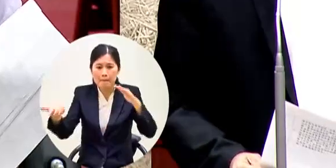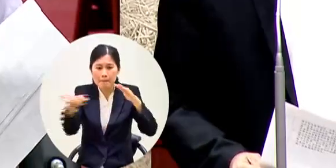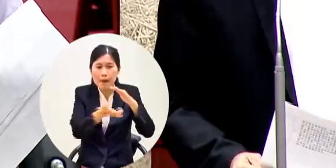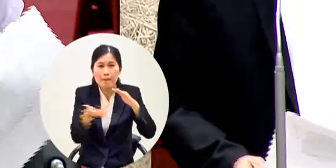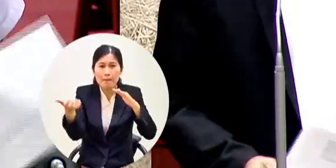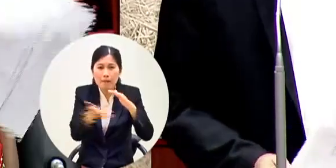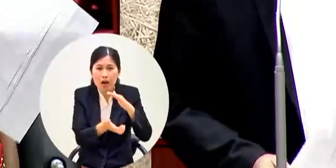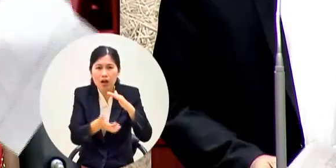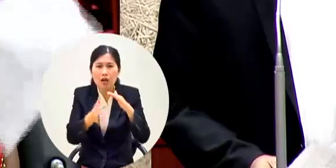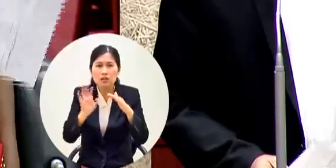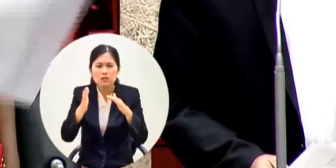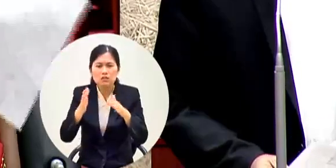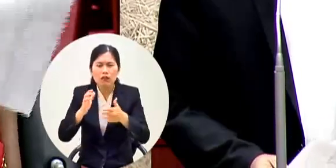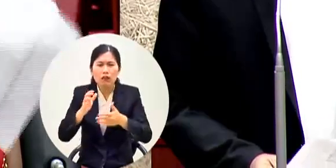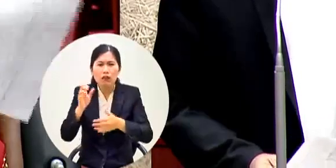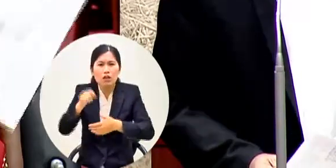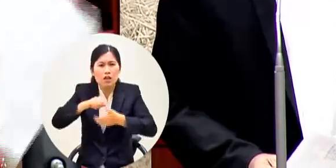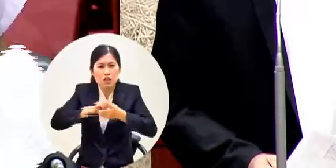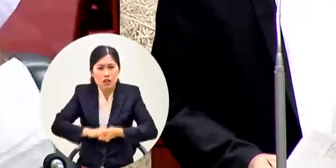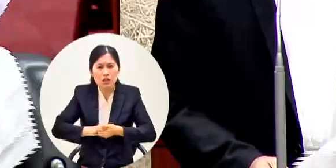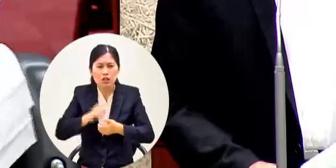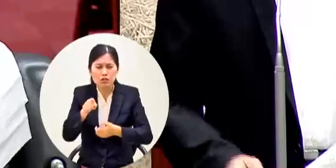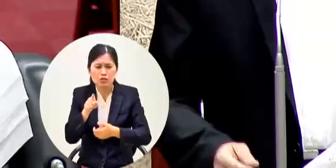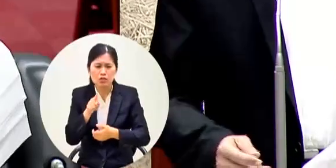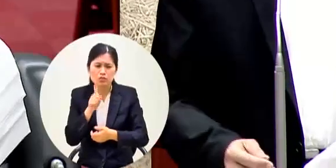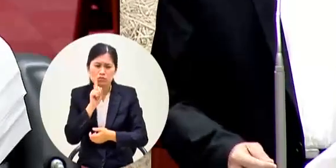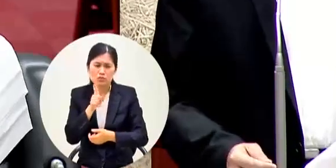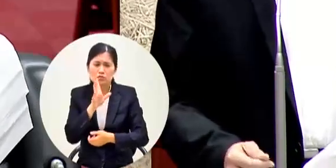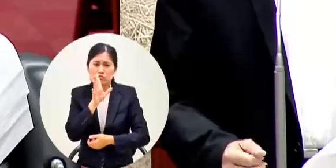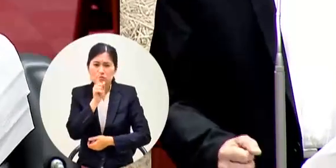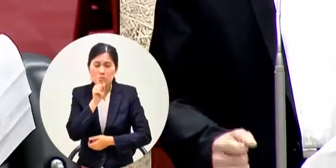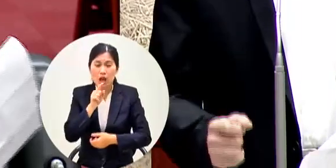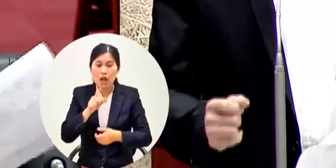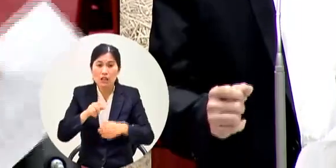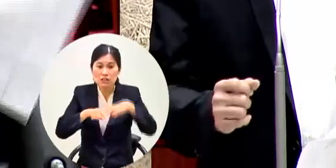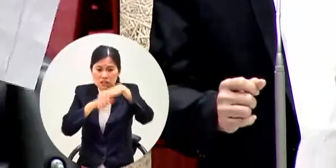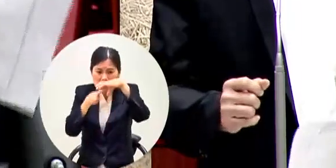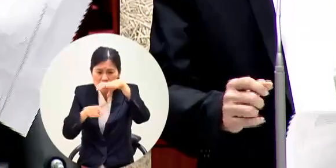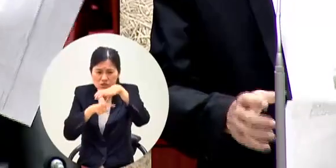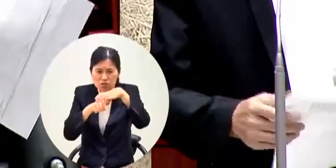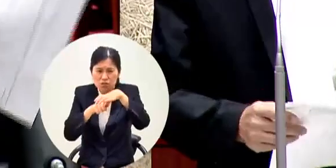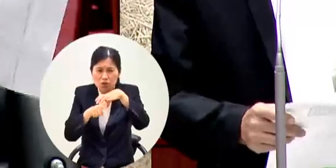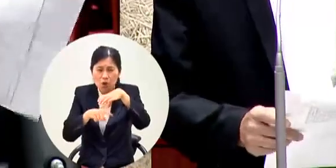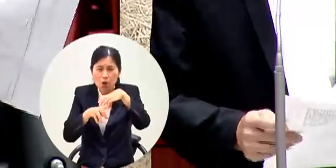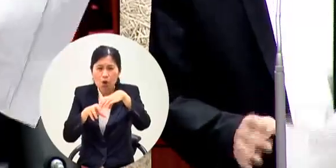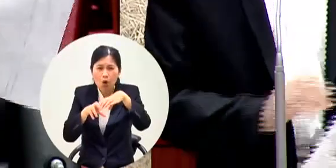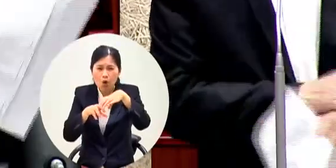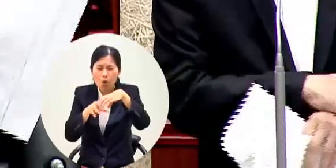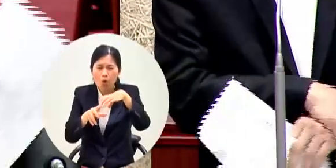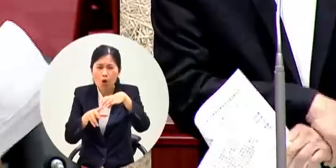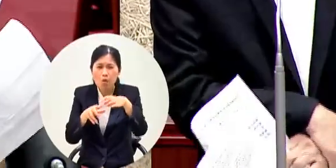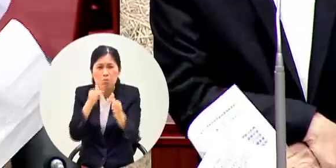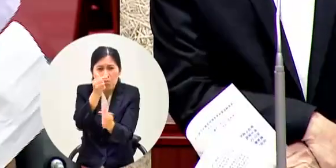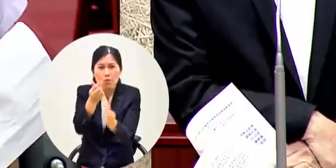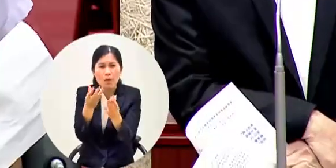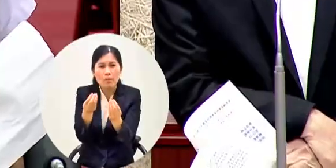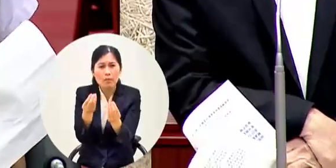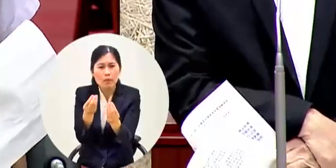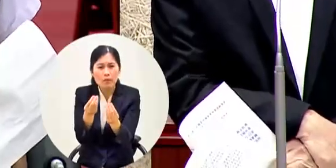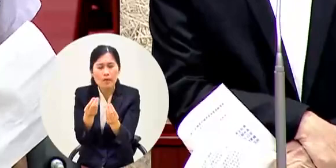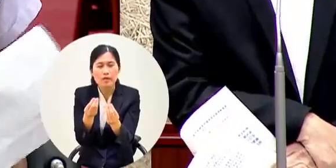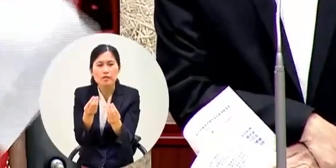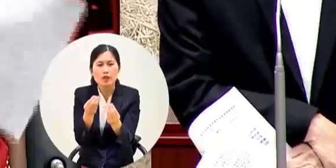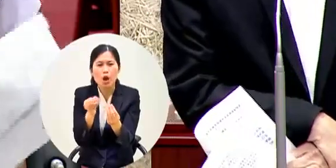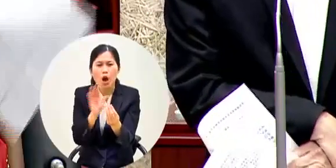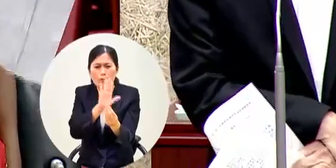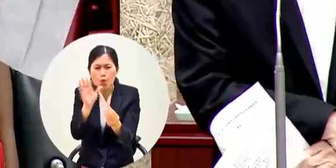因应南河公路的生活机能才迁到南河公路的周边。